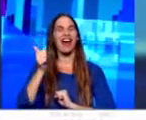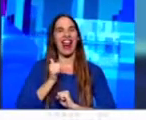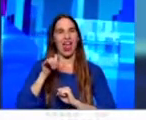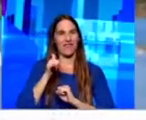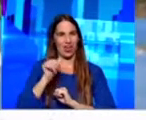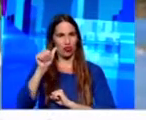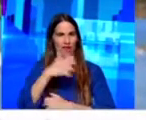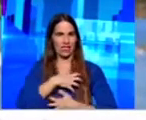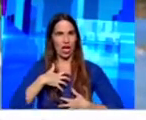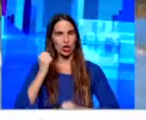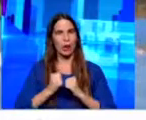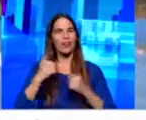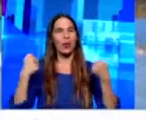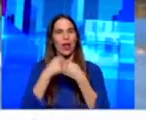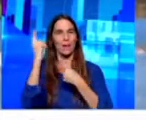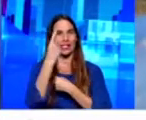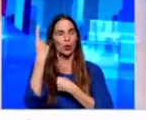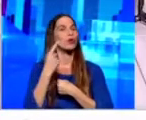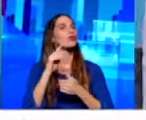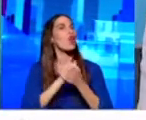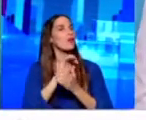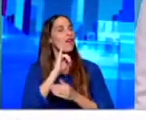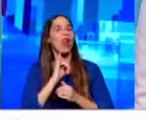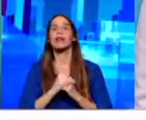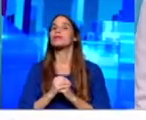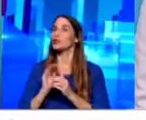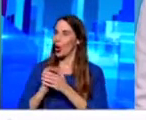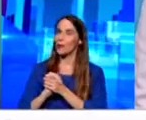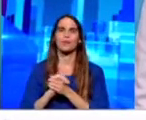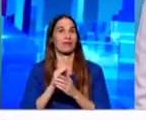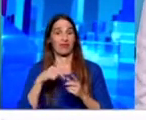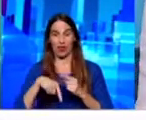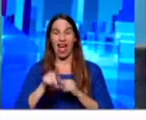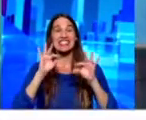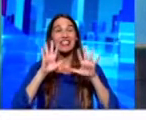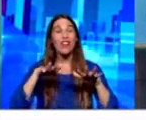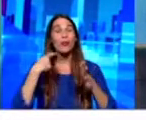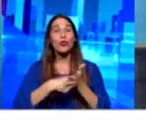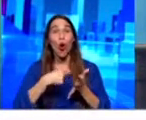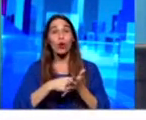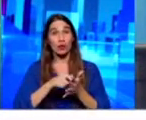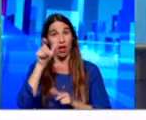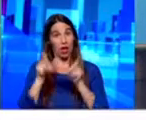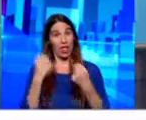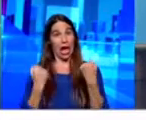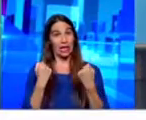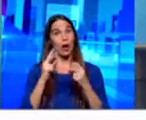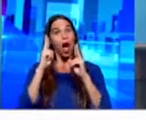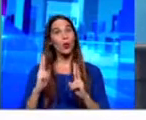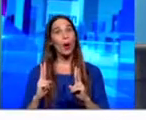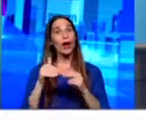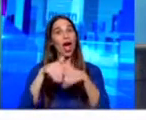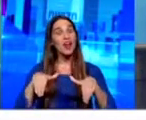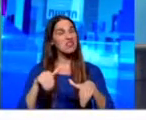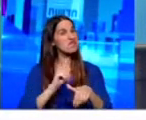יובל. שלום, שלום. אז רק השנה נרשמו מעל 10,000 דוחות לנהגים שחנו בחניית נכים, ונראה שזה